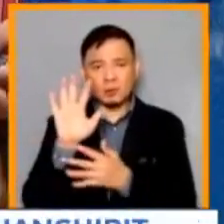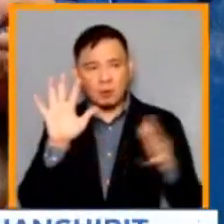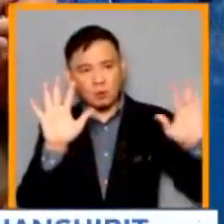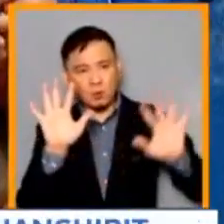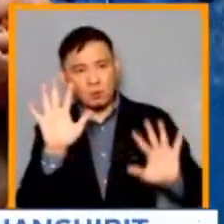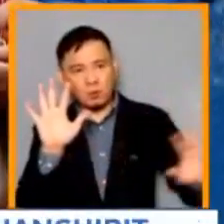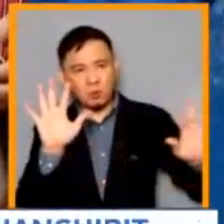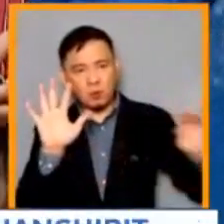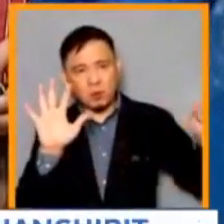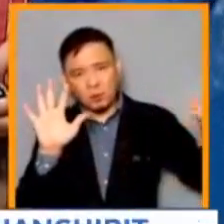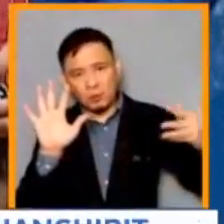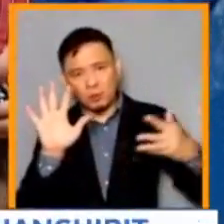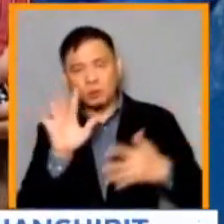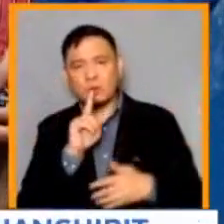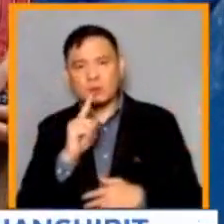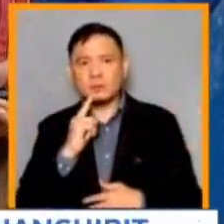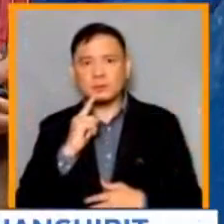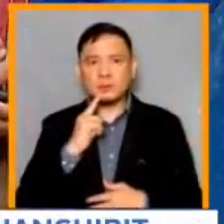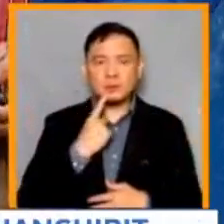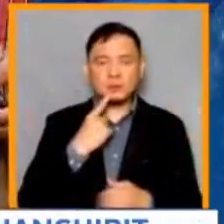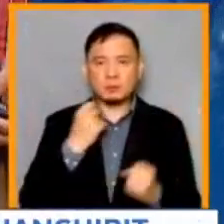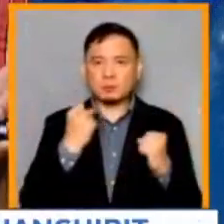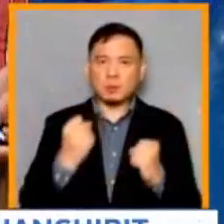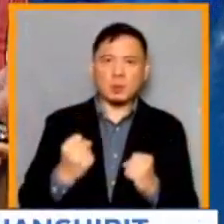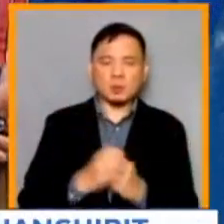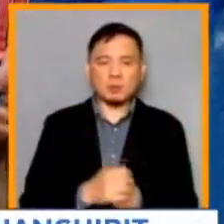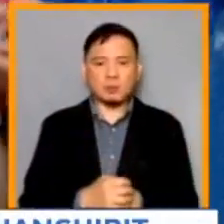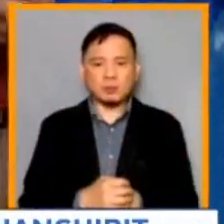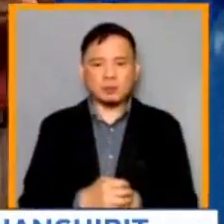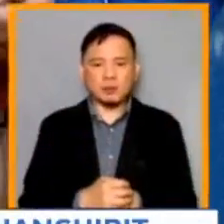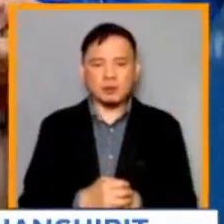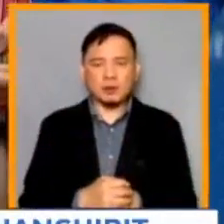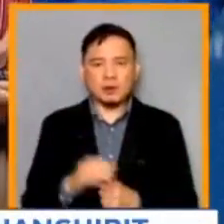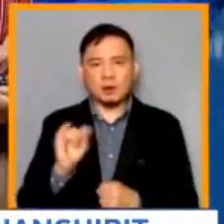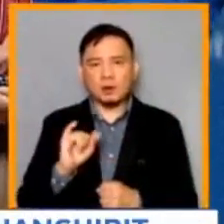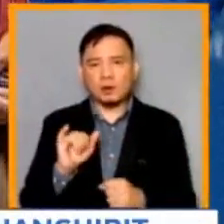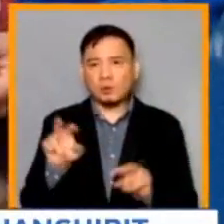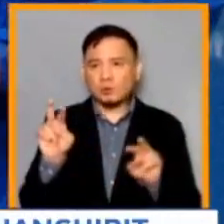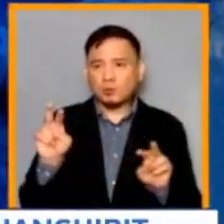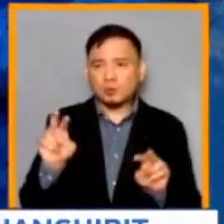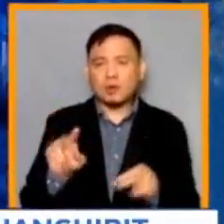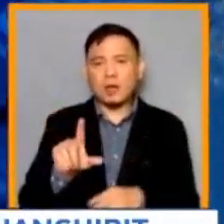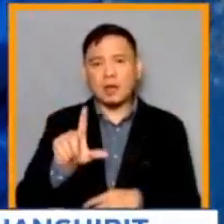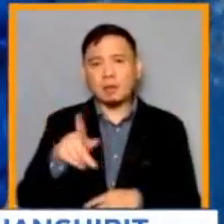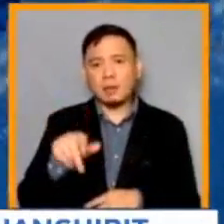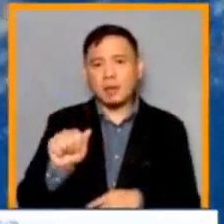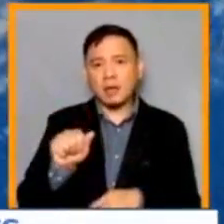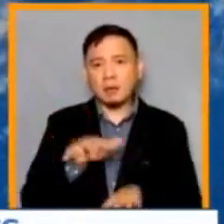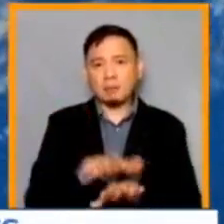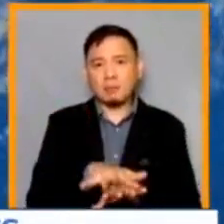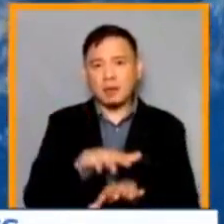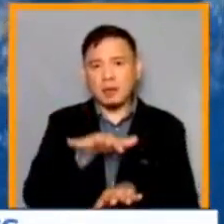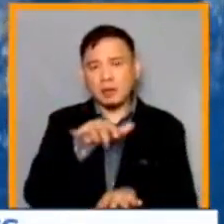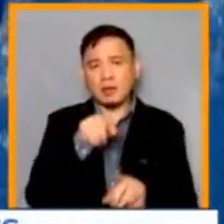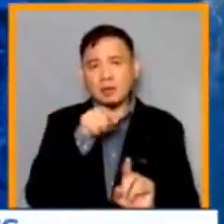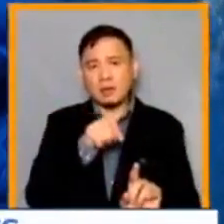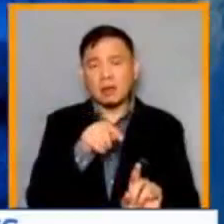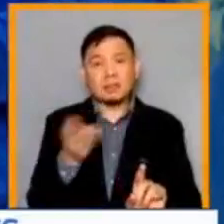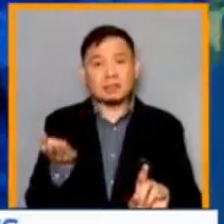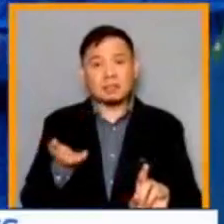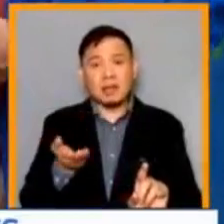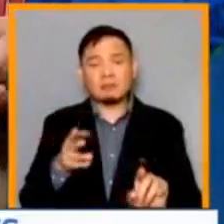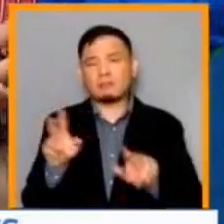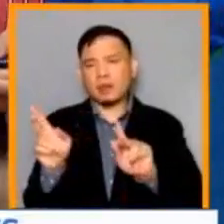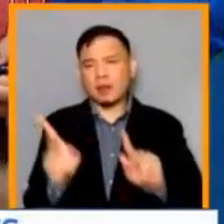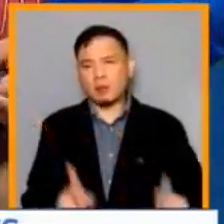storm. Tuluyan namang nalusaw kahapon mga kapuso yung binabantayan nating low pressure area dyan naman po sa may Palawan. Ngayong